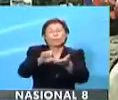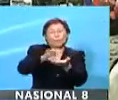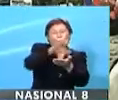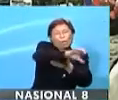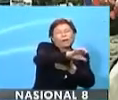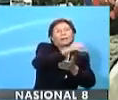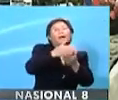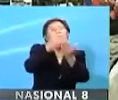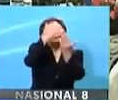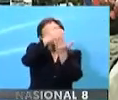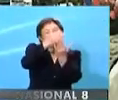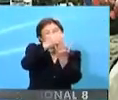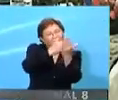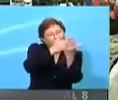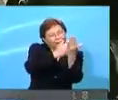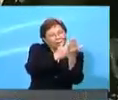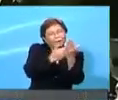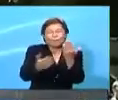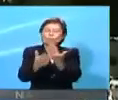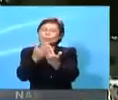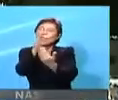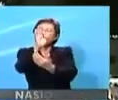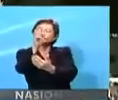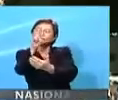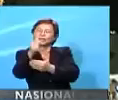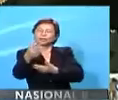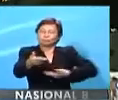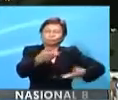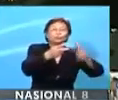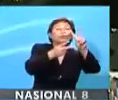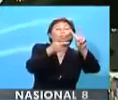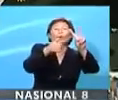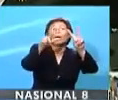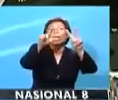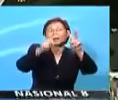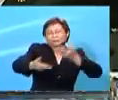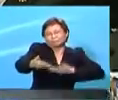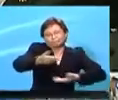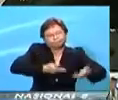serta langkah-langkah bagi memudahkan FTA dua hala yang berbeza.